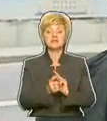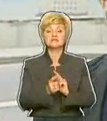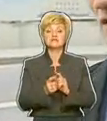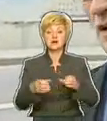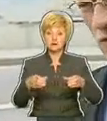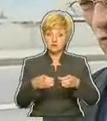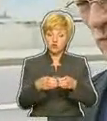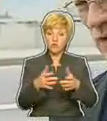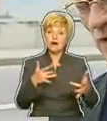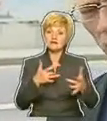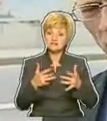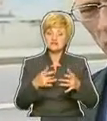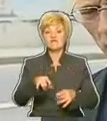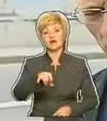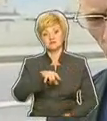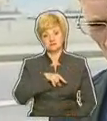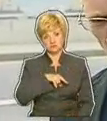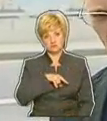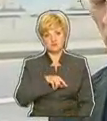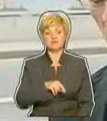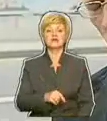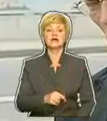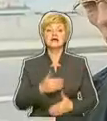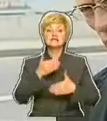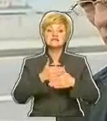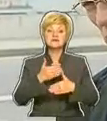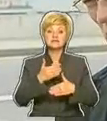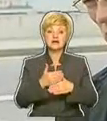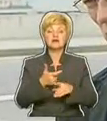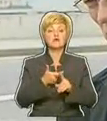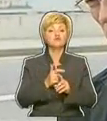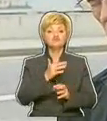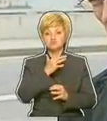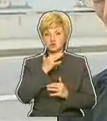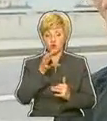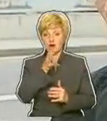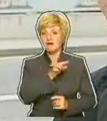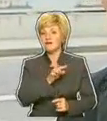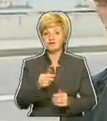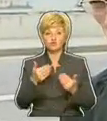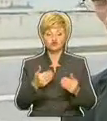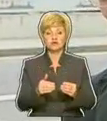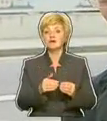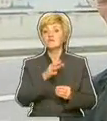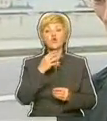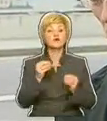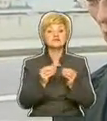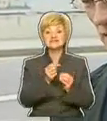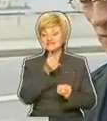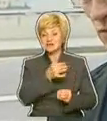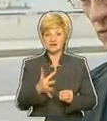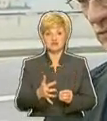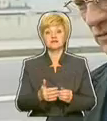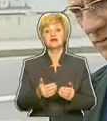костюмы. Спектакль шмат год идти, шмат 10 годов идти.